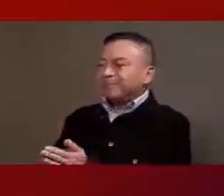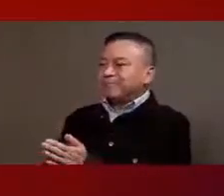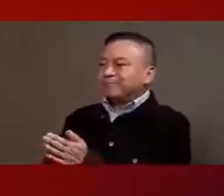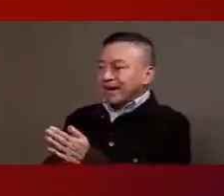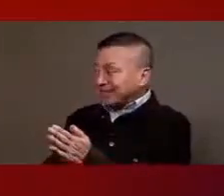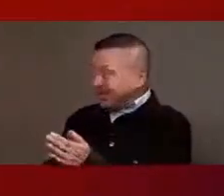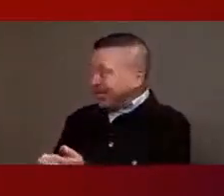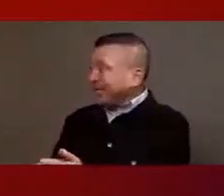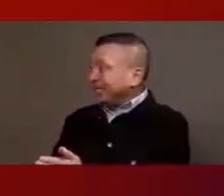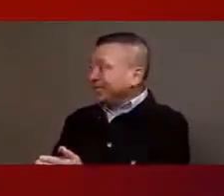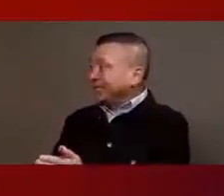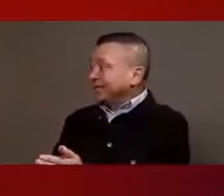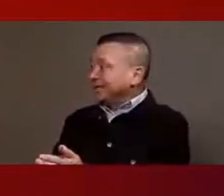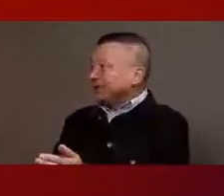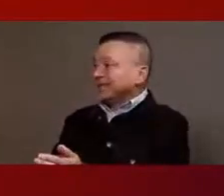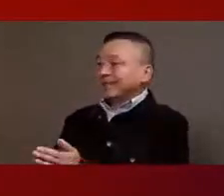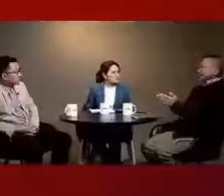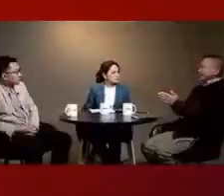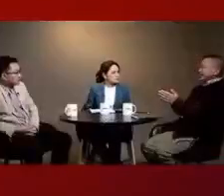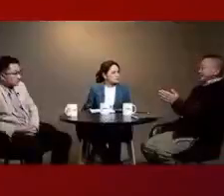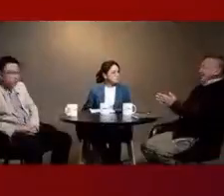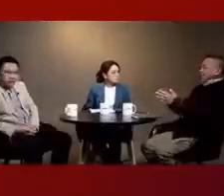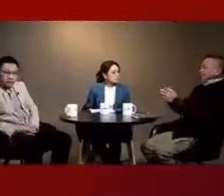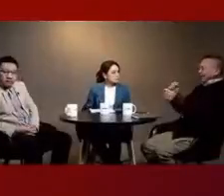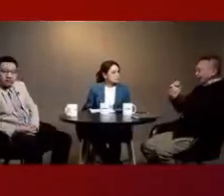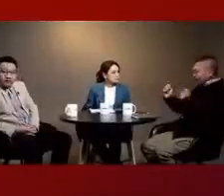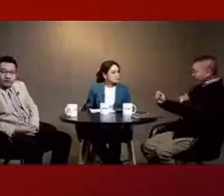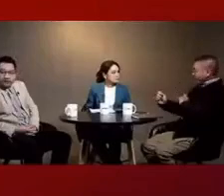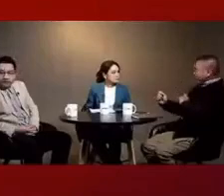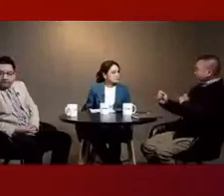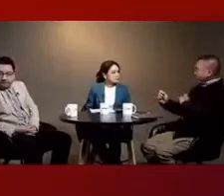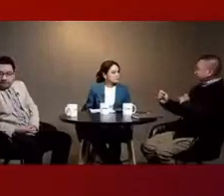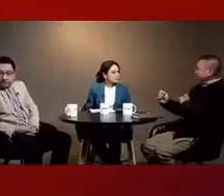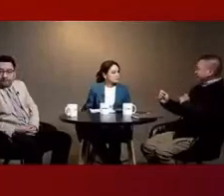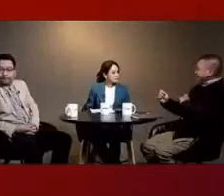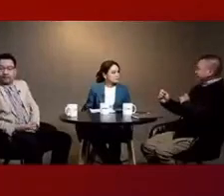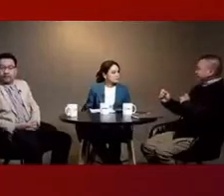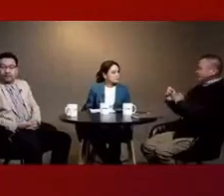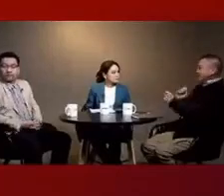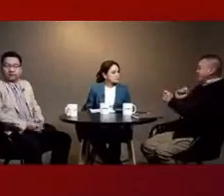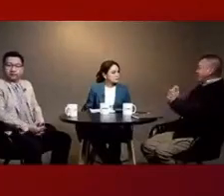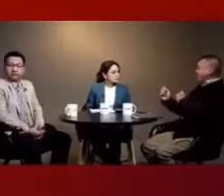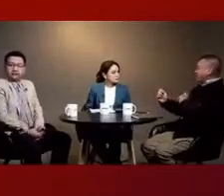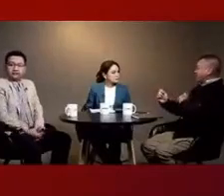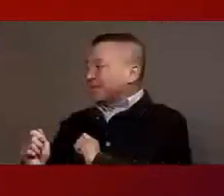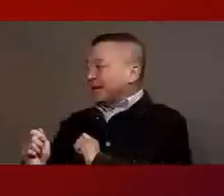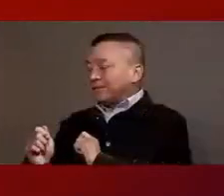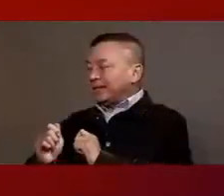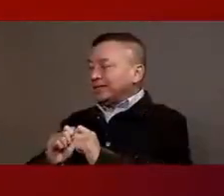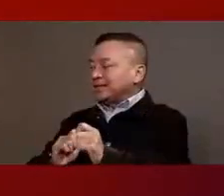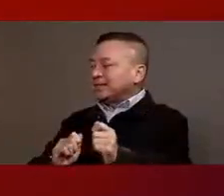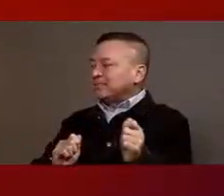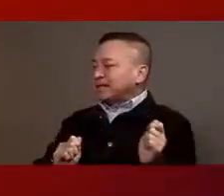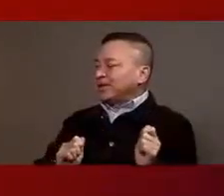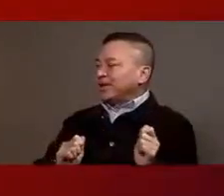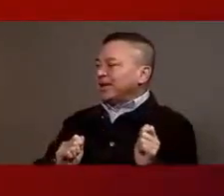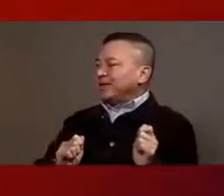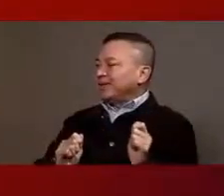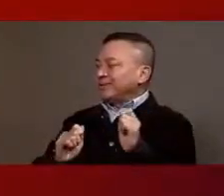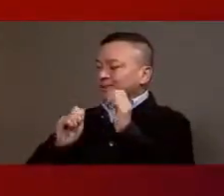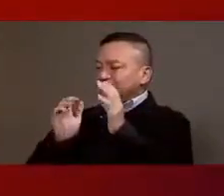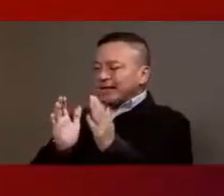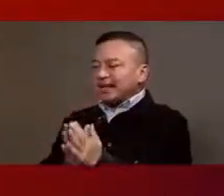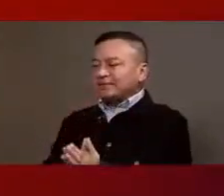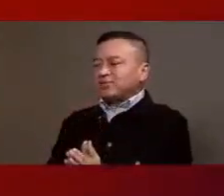เก็บภาษี ที่จะเขาจะเทรดได้ป่ะเนี ่ย แล้วเก็บ แล้ว มันนี่เทรดได้ป่ะเนาะ 70 30นะครับที่เกิดขึ้นมาตลอด